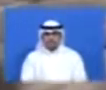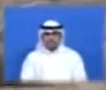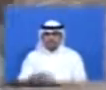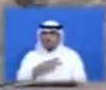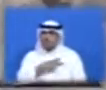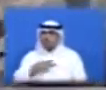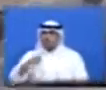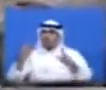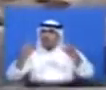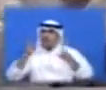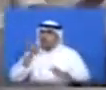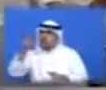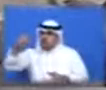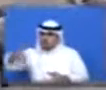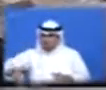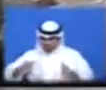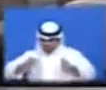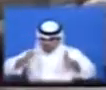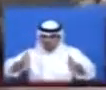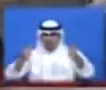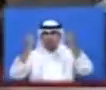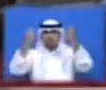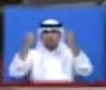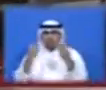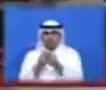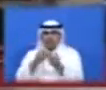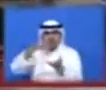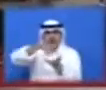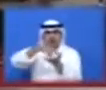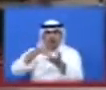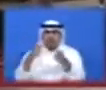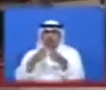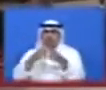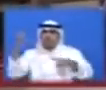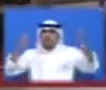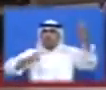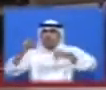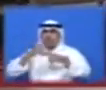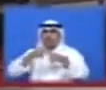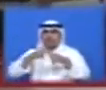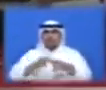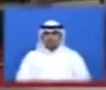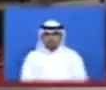وزارة الإعلام تؤكد جهوزيتها وتحضيراتها للقمة العربية التي ستعقد في البلاد.